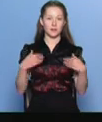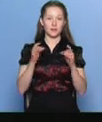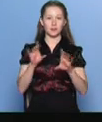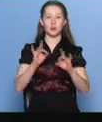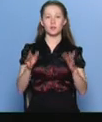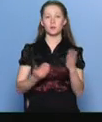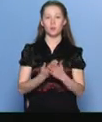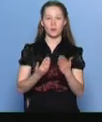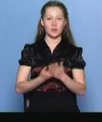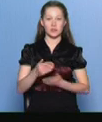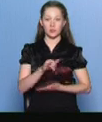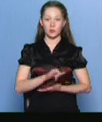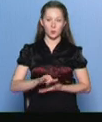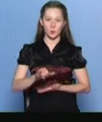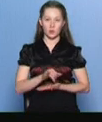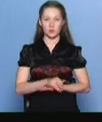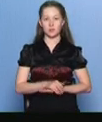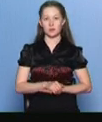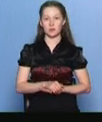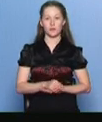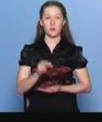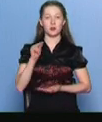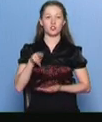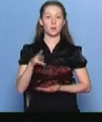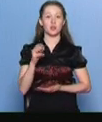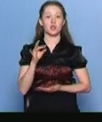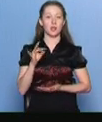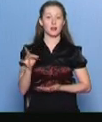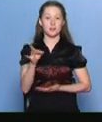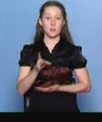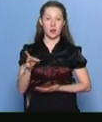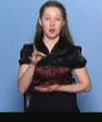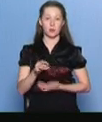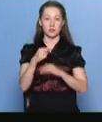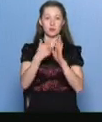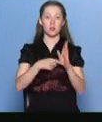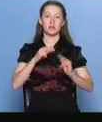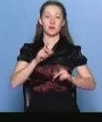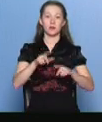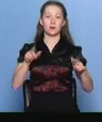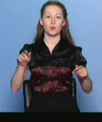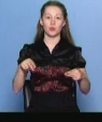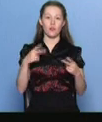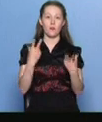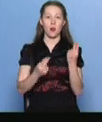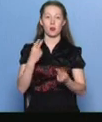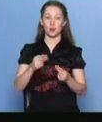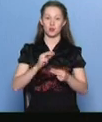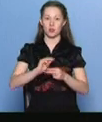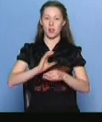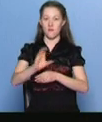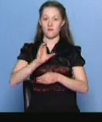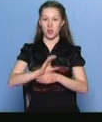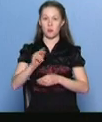Здравствуйте, в эфире новости Удмуртии, в студии Елена Керн. ЧП в Шарканском районе. 17 сотрудников молочно-товарной фермы, расположенной в